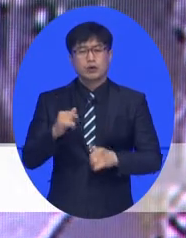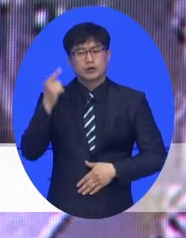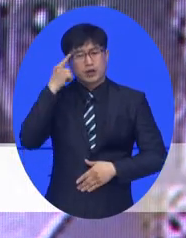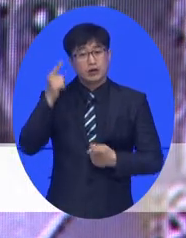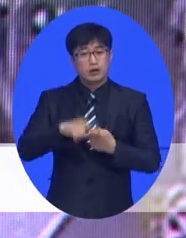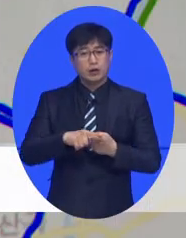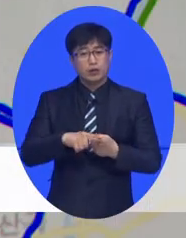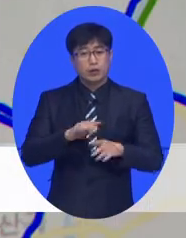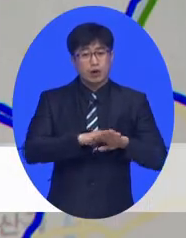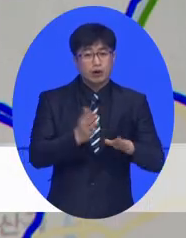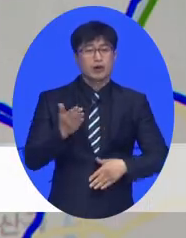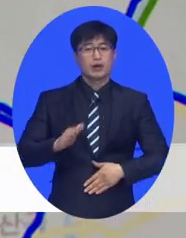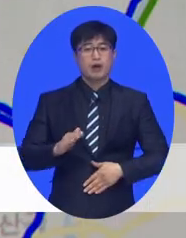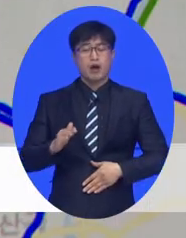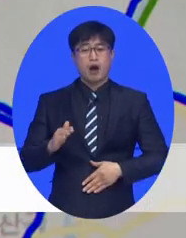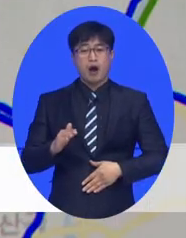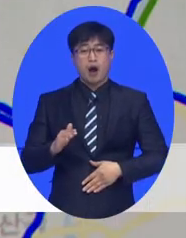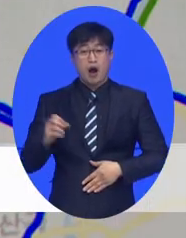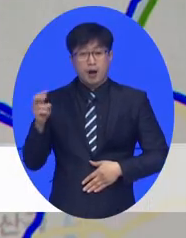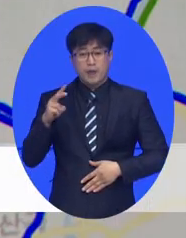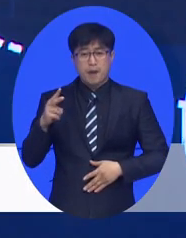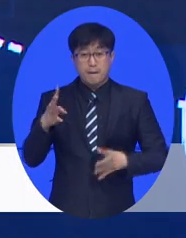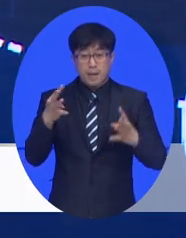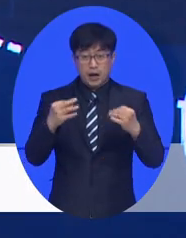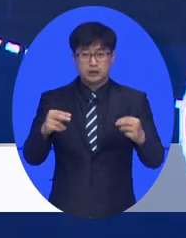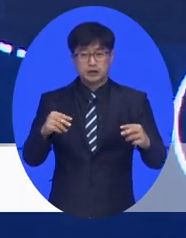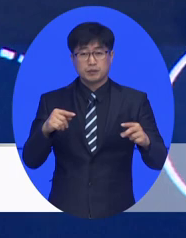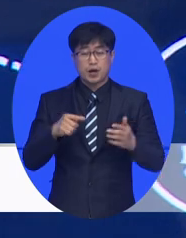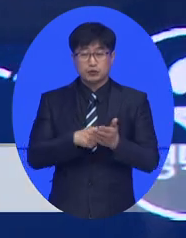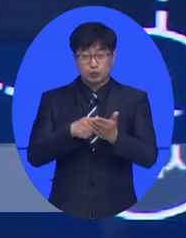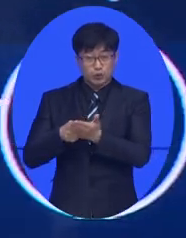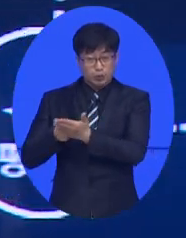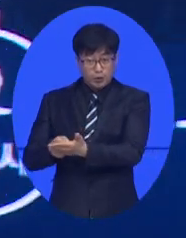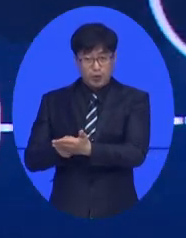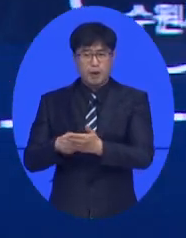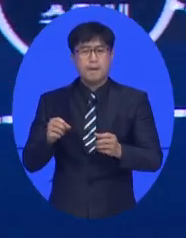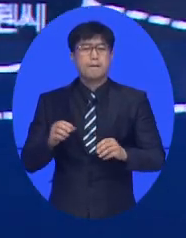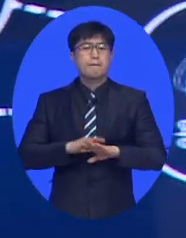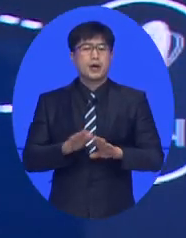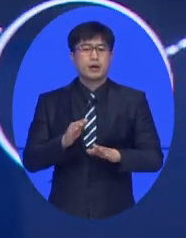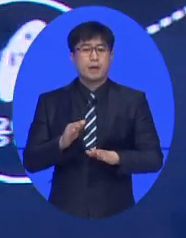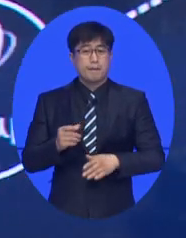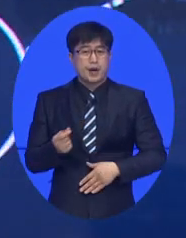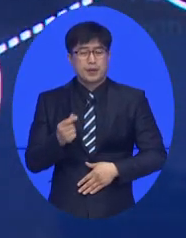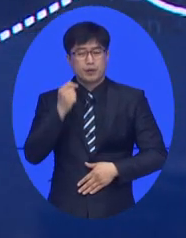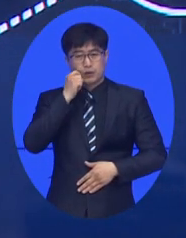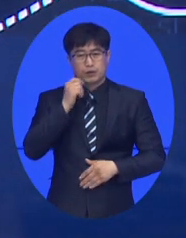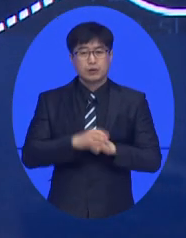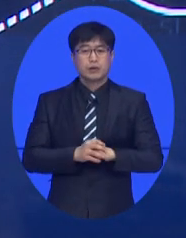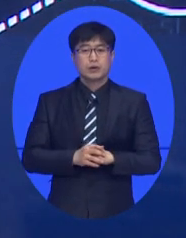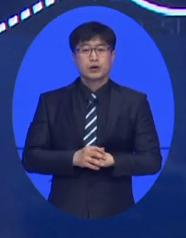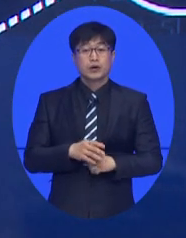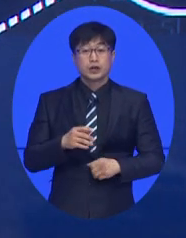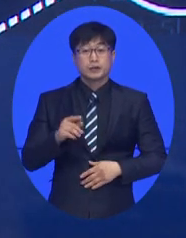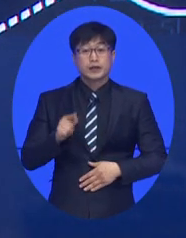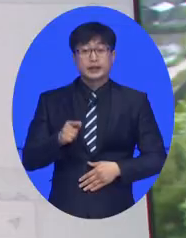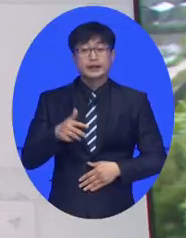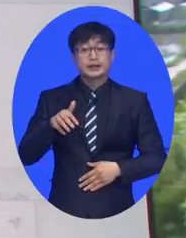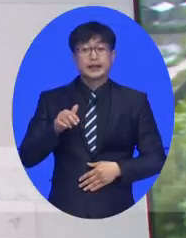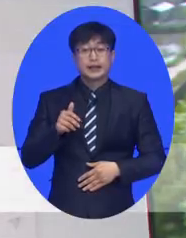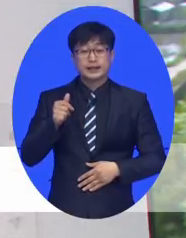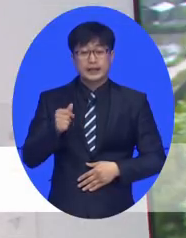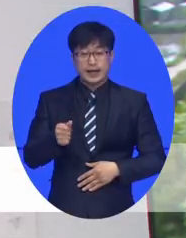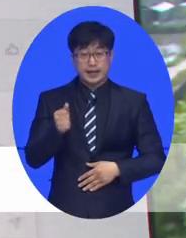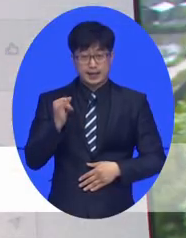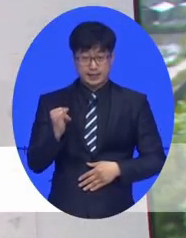처리하고 있는데 한꺼번에 다수의 신고가 접수되는 때엔 신속한 처리가 어렵습니다. 이에 생각해낸 것이 챗GPT의 활용.